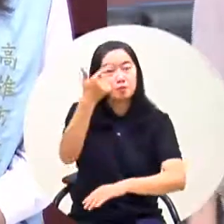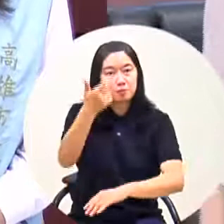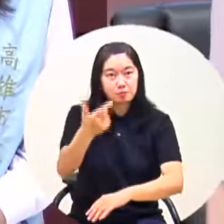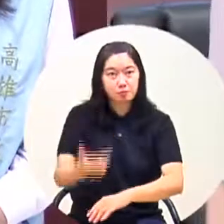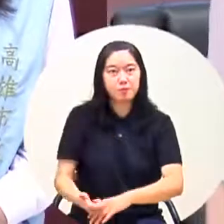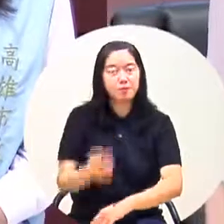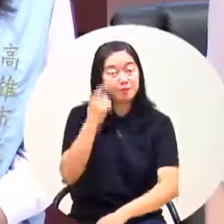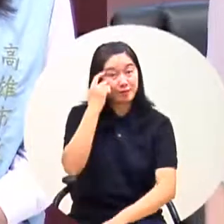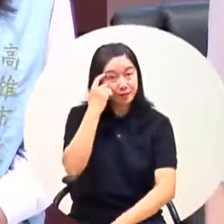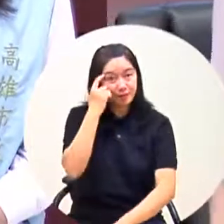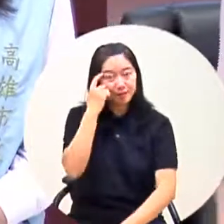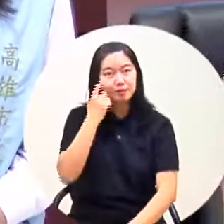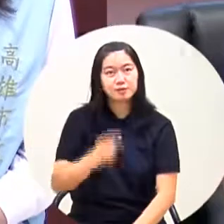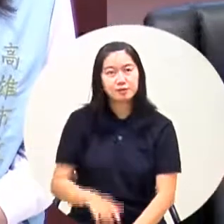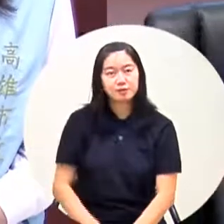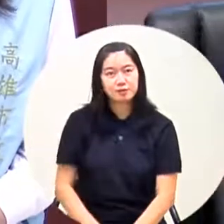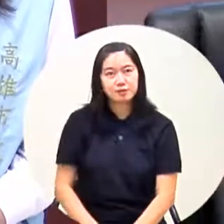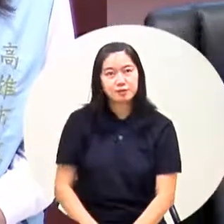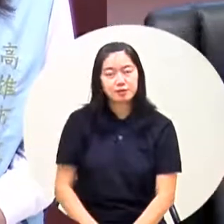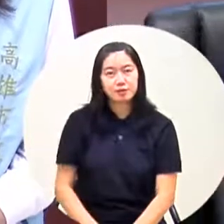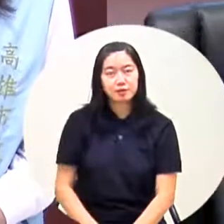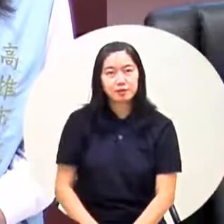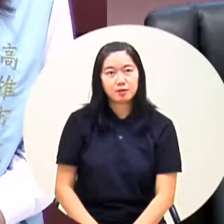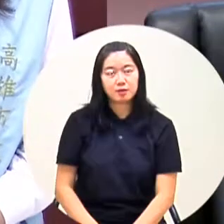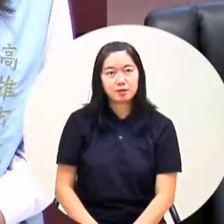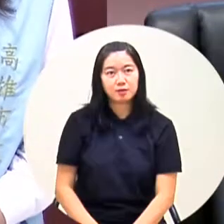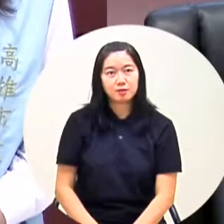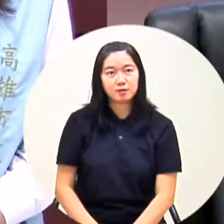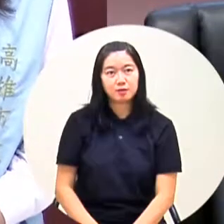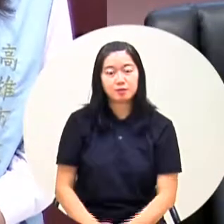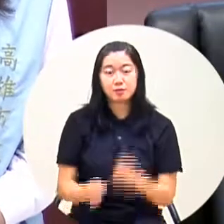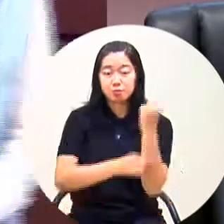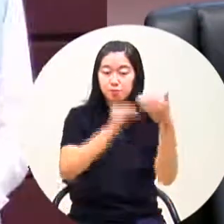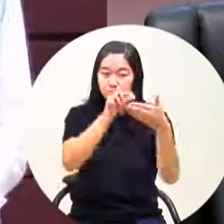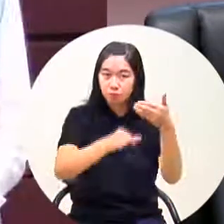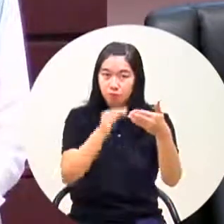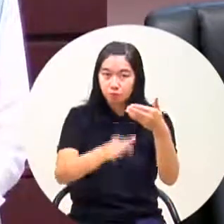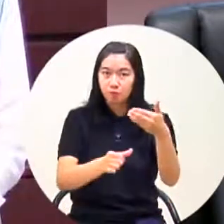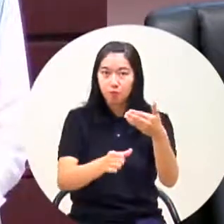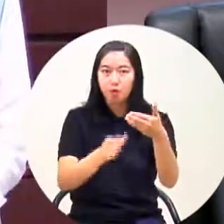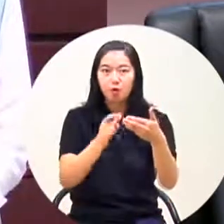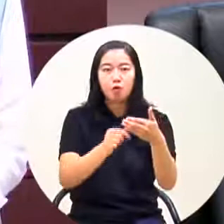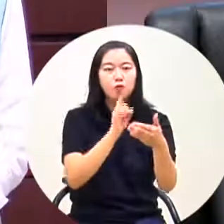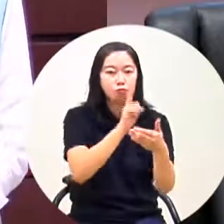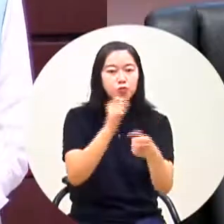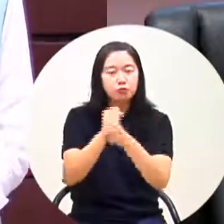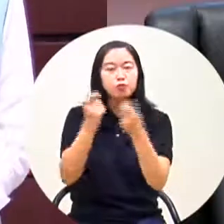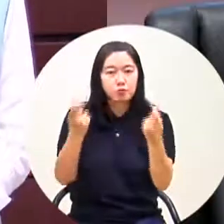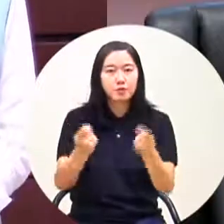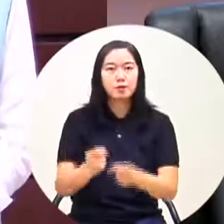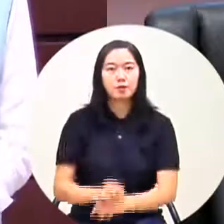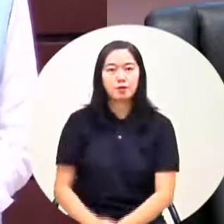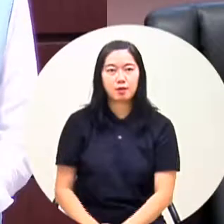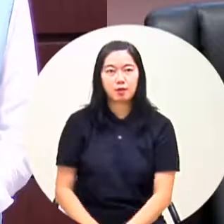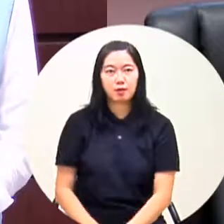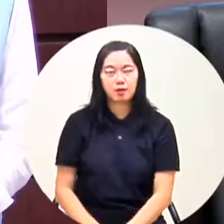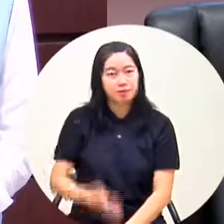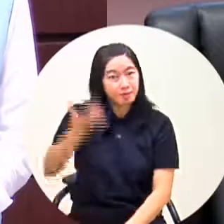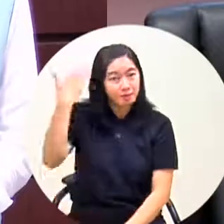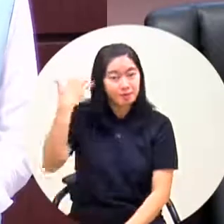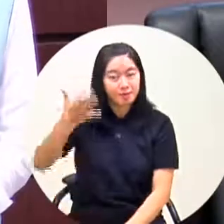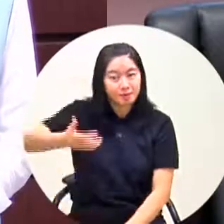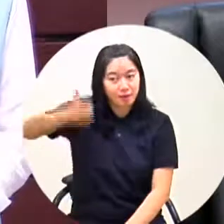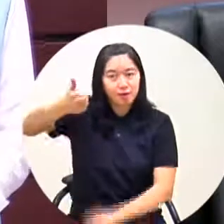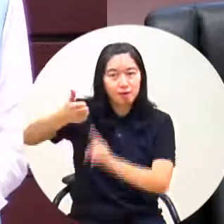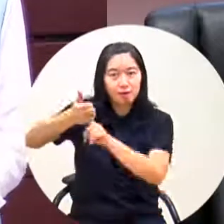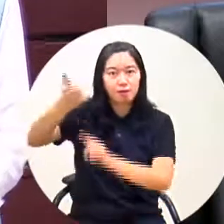考，就是因为其实法令还是要落实。那过去哈，老板一直都没有遵